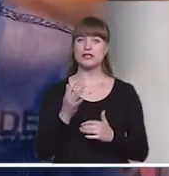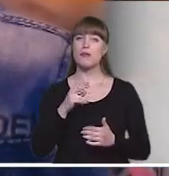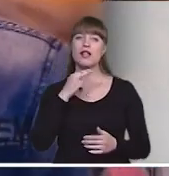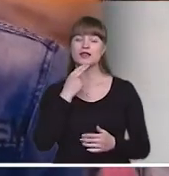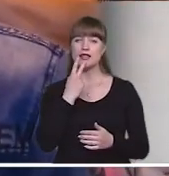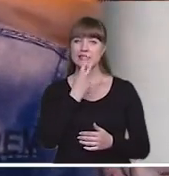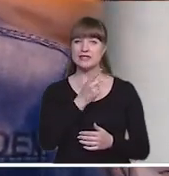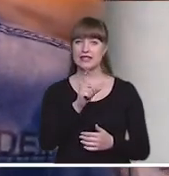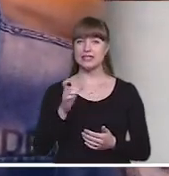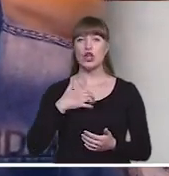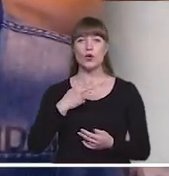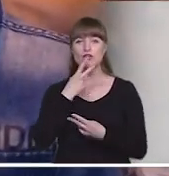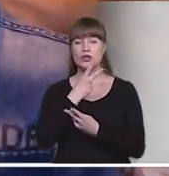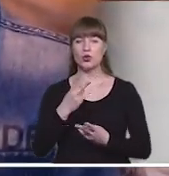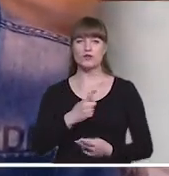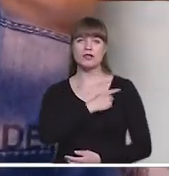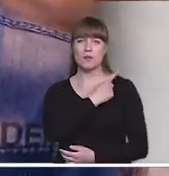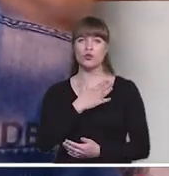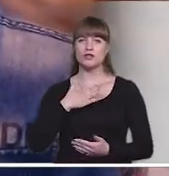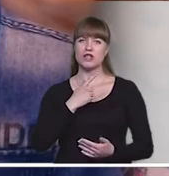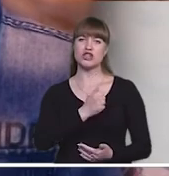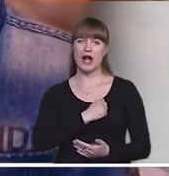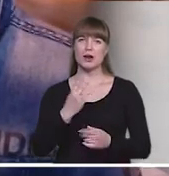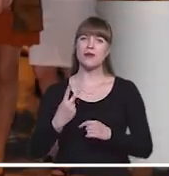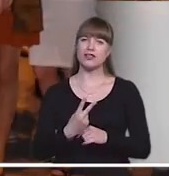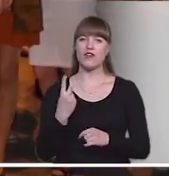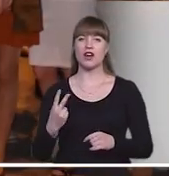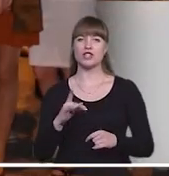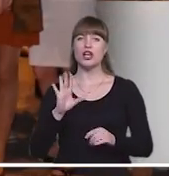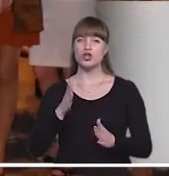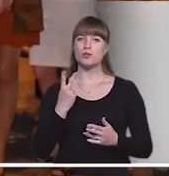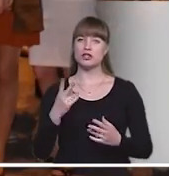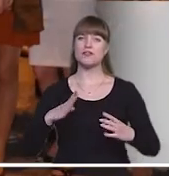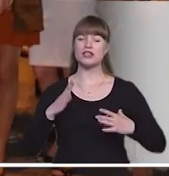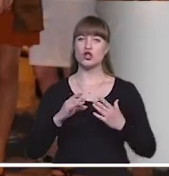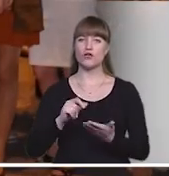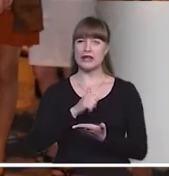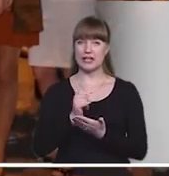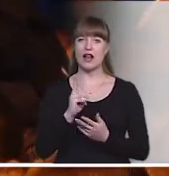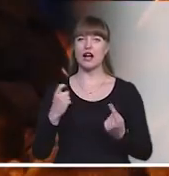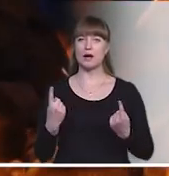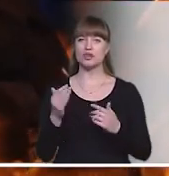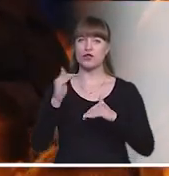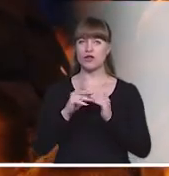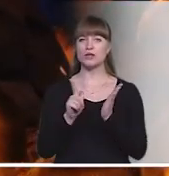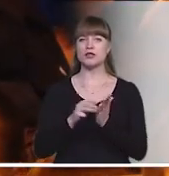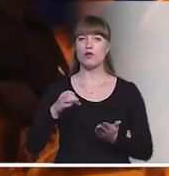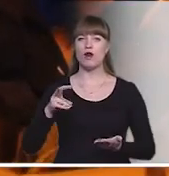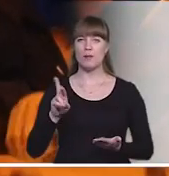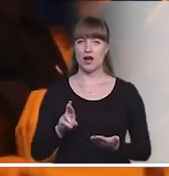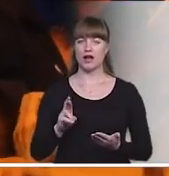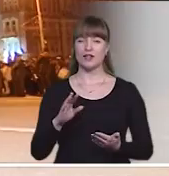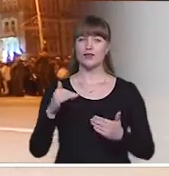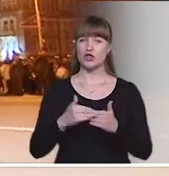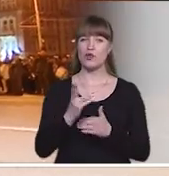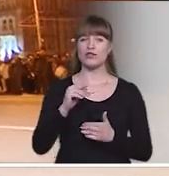зрителей. Потому что хочется увидеть могущество нашей армии дважды. Еще будет 2 тренировки. Генеральная, как обычно, вечером 7 мая.